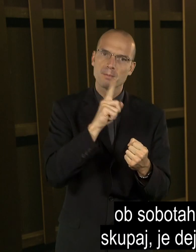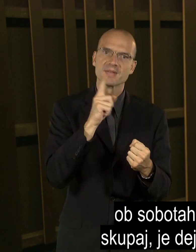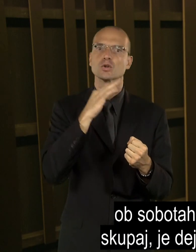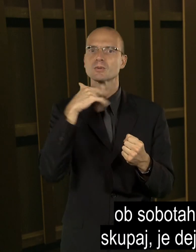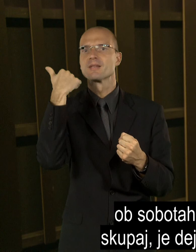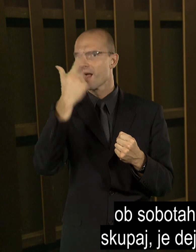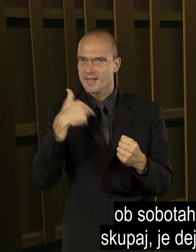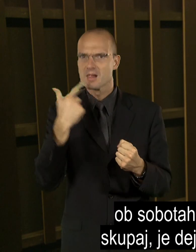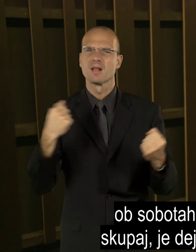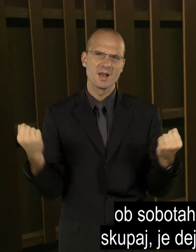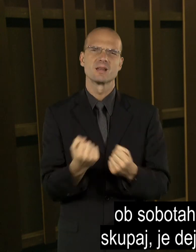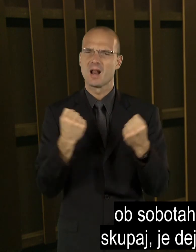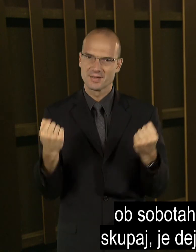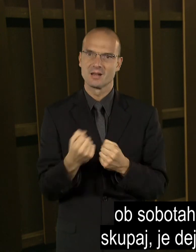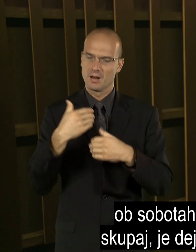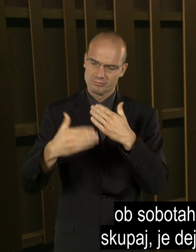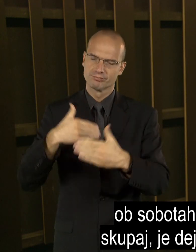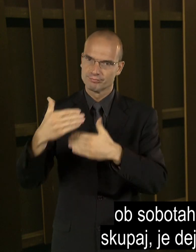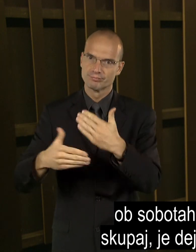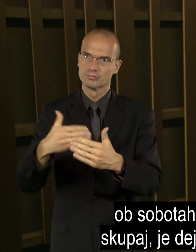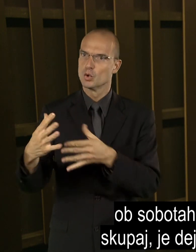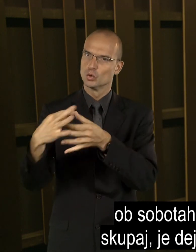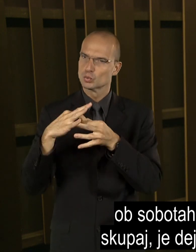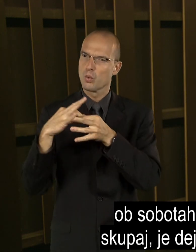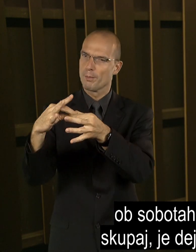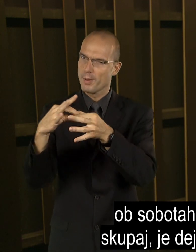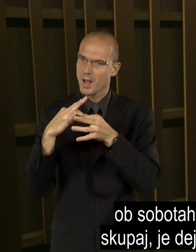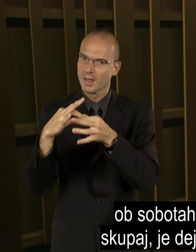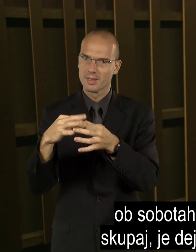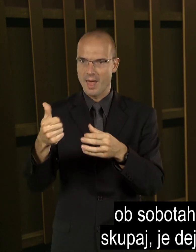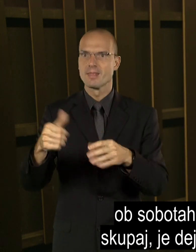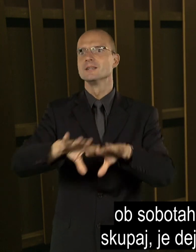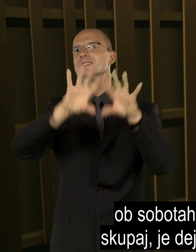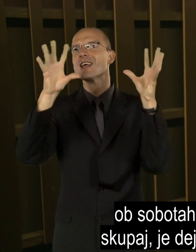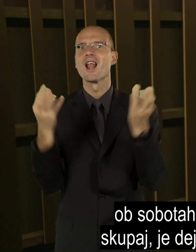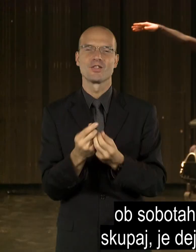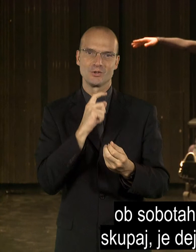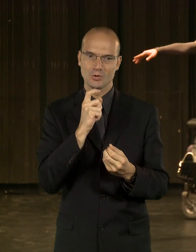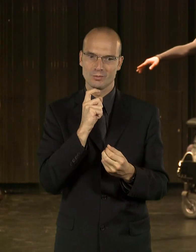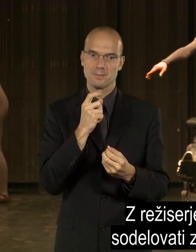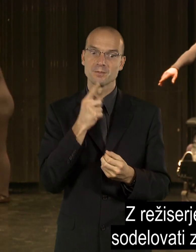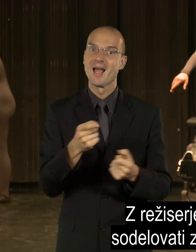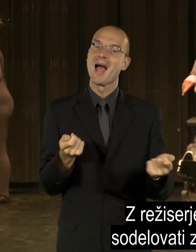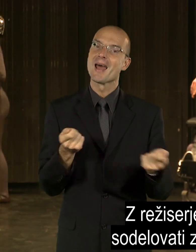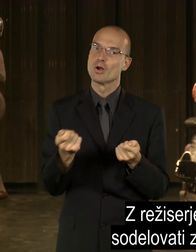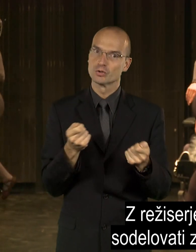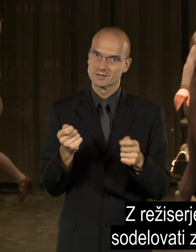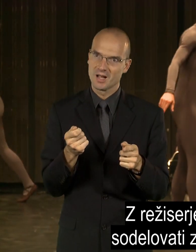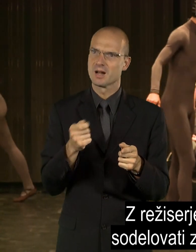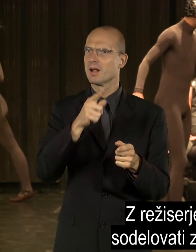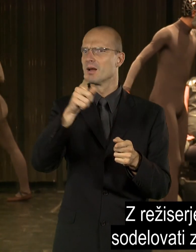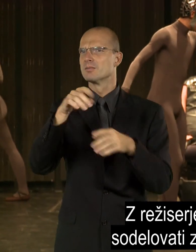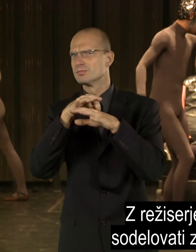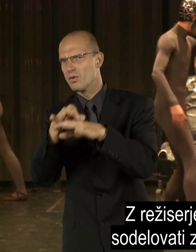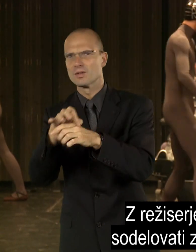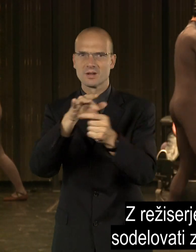soboto, nedeljo. In pol, ko smo bili skupaj, je dejansko nastala ena celota. Z režiserjem in